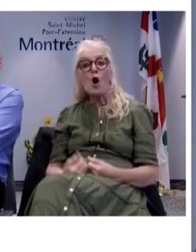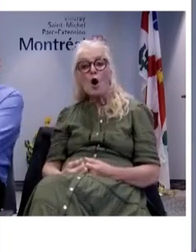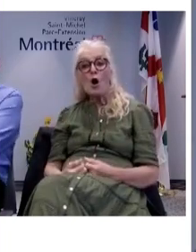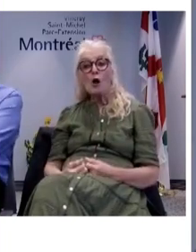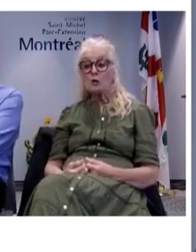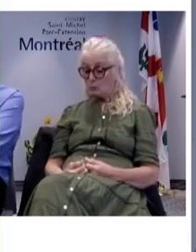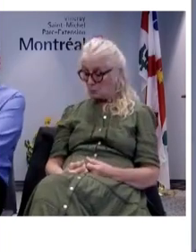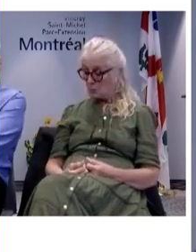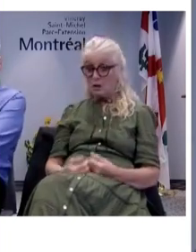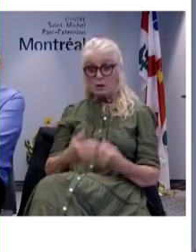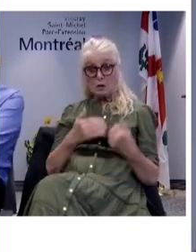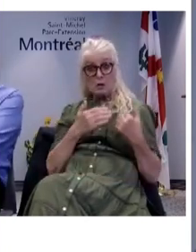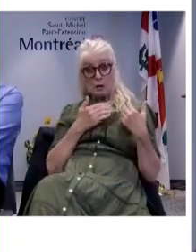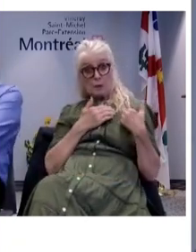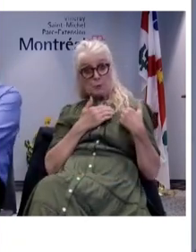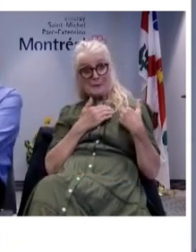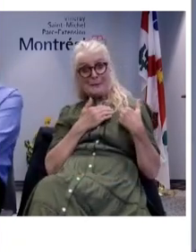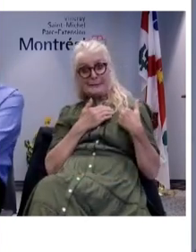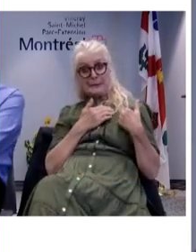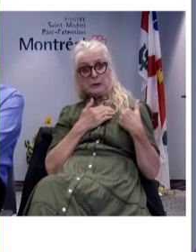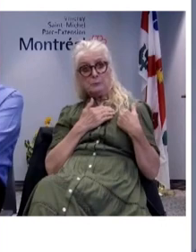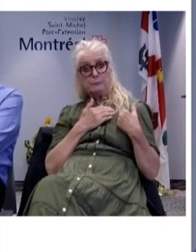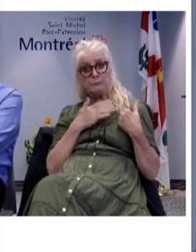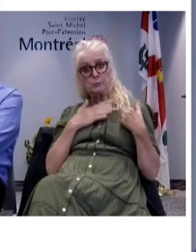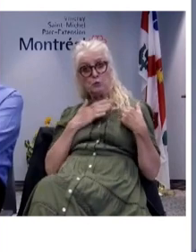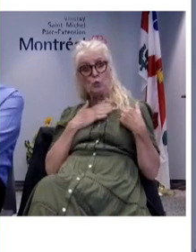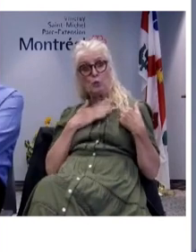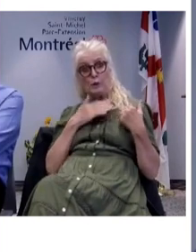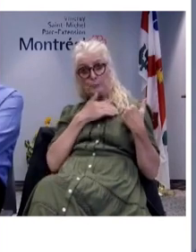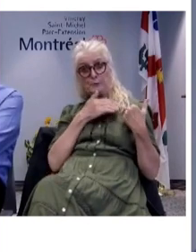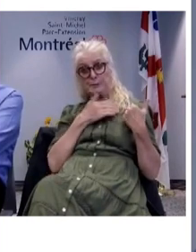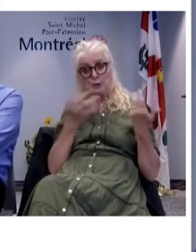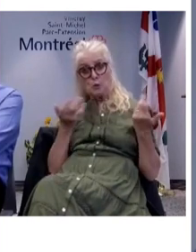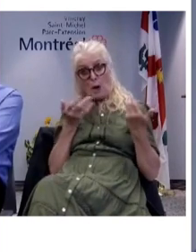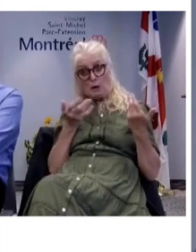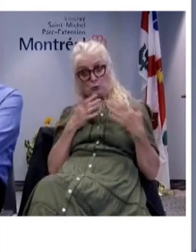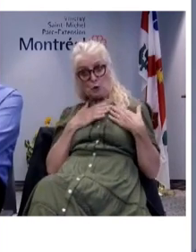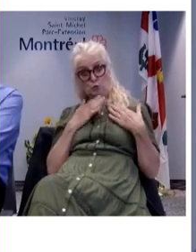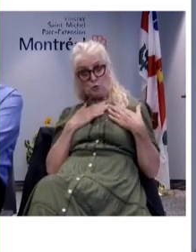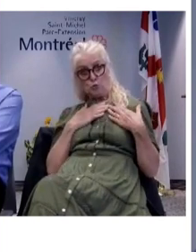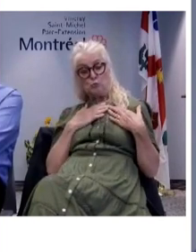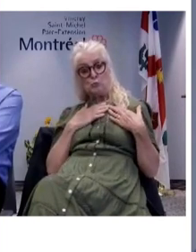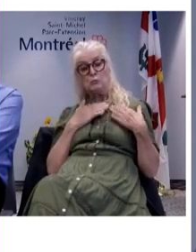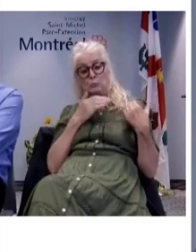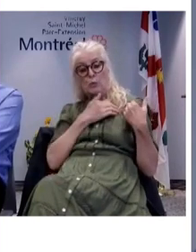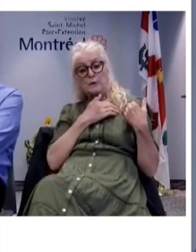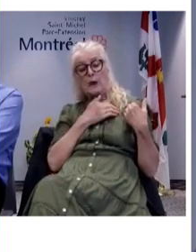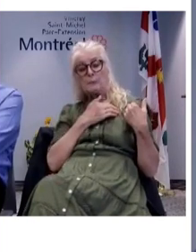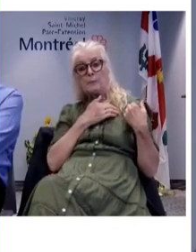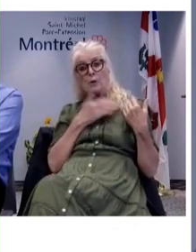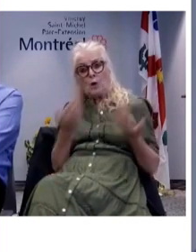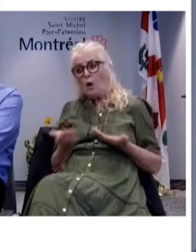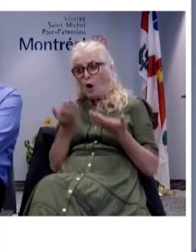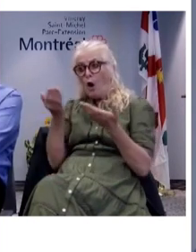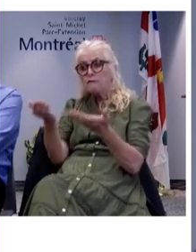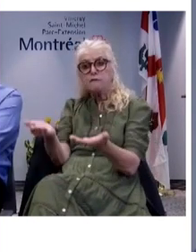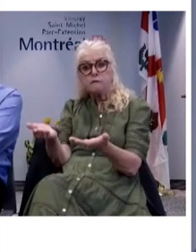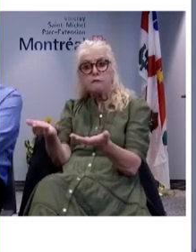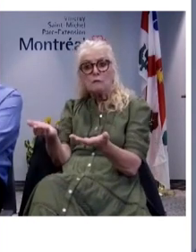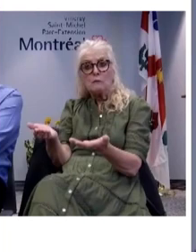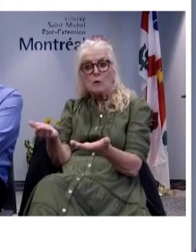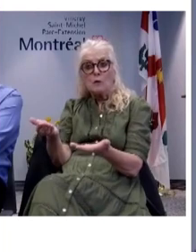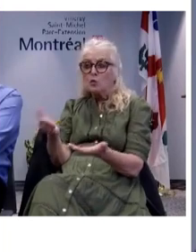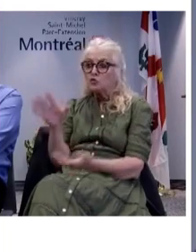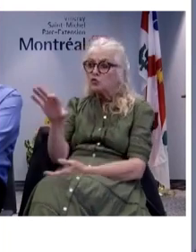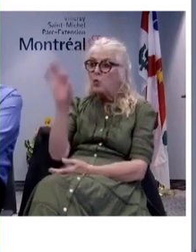notre responsabilité notre responsabilité à nous c'est d'offrir des alternatives aux gens